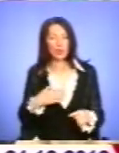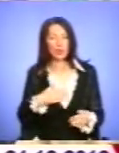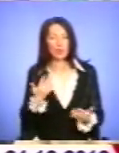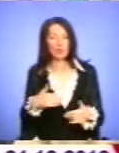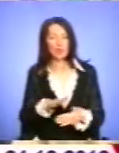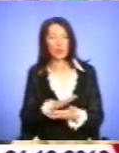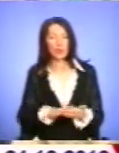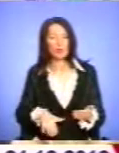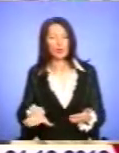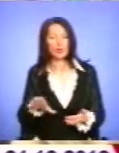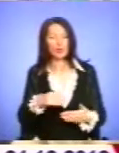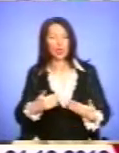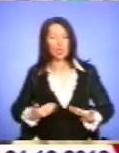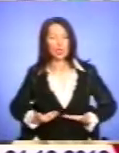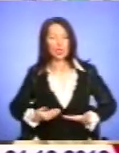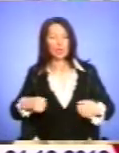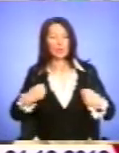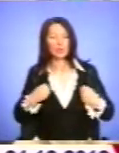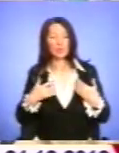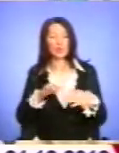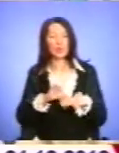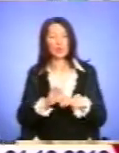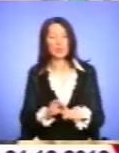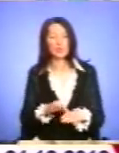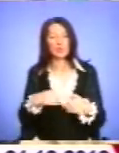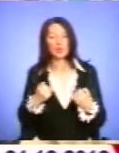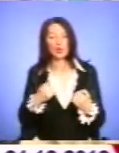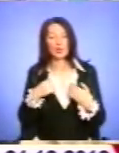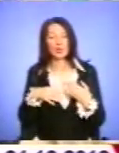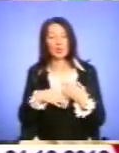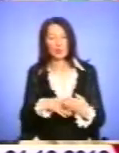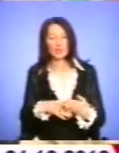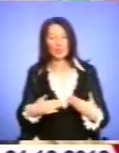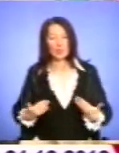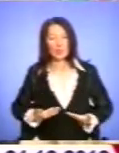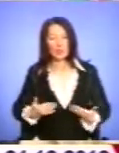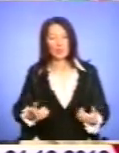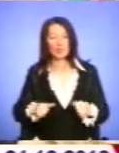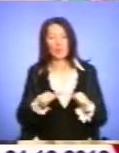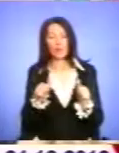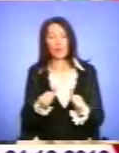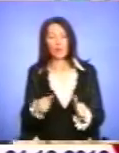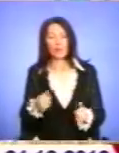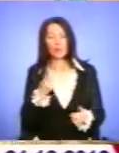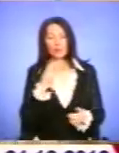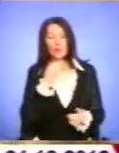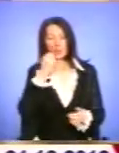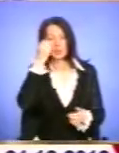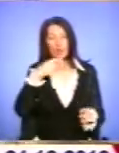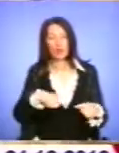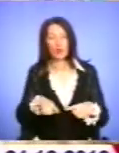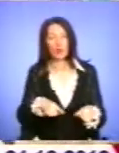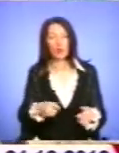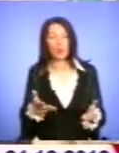протягом цілого життя. Стараюся вести здоровий спосіб життя і підтримую форму саме, зокрема, футболом. При нагоді